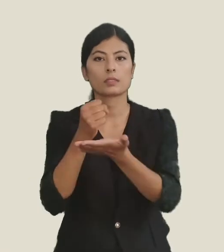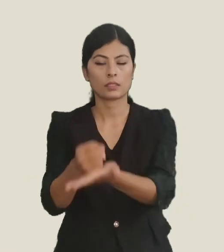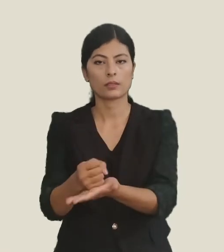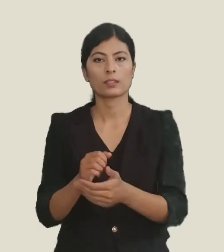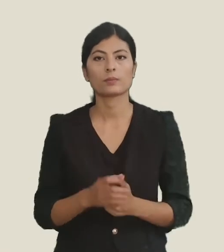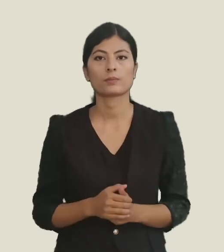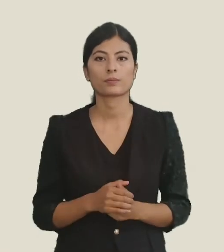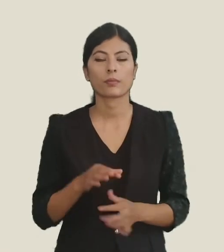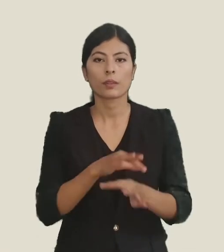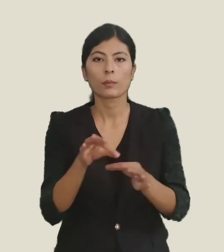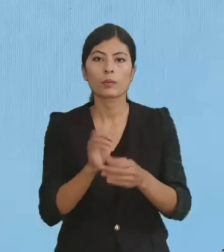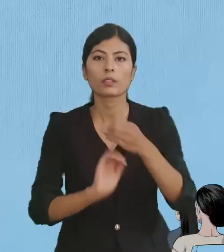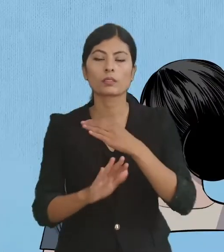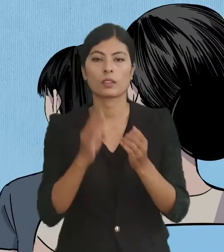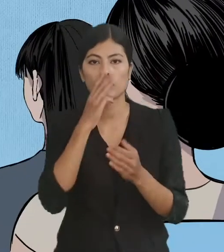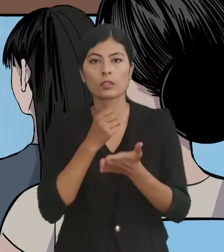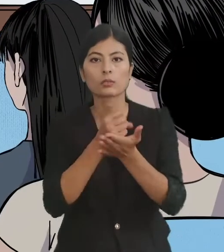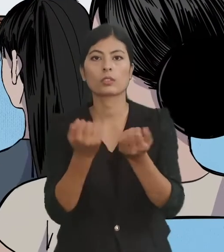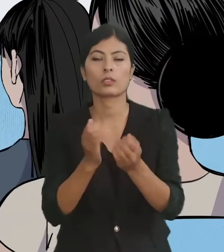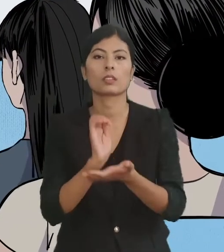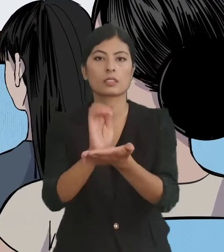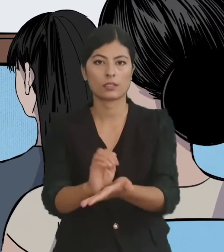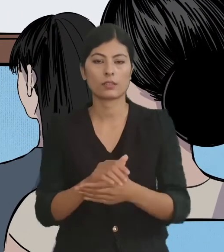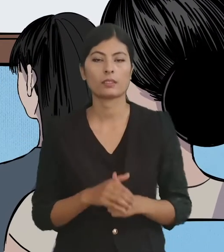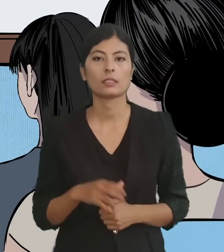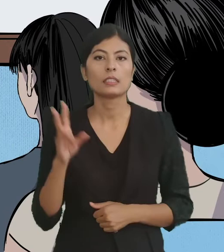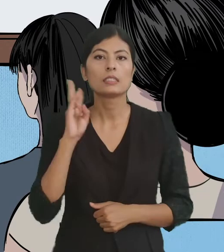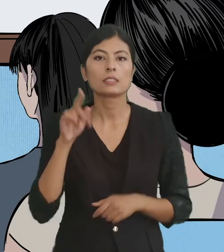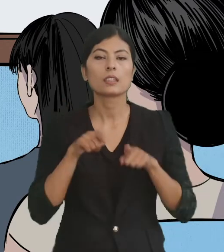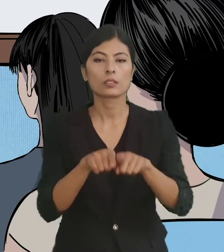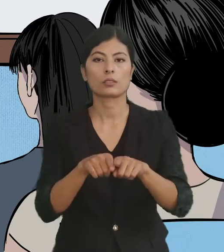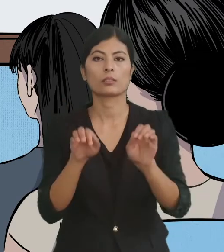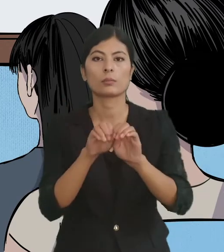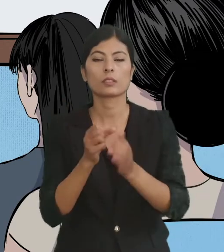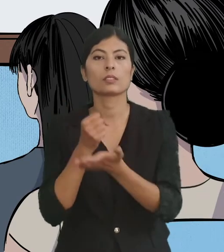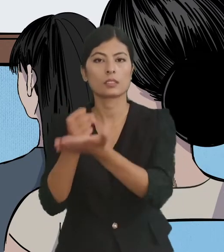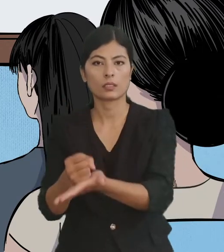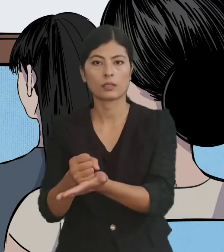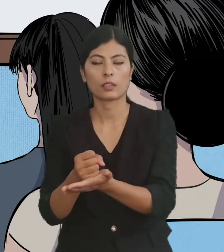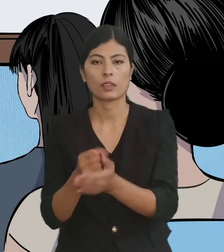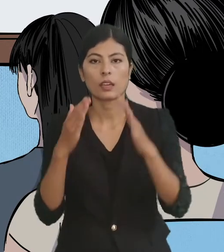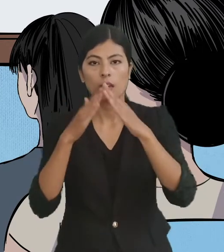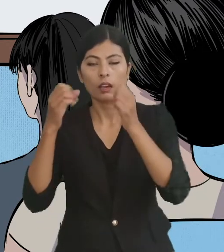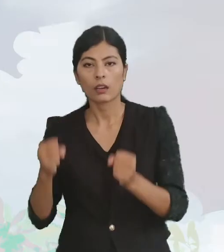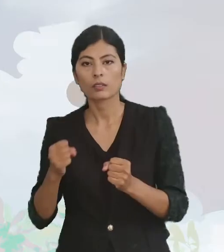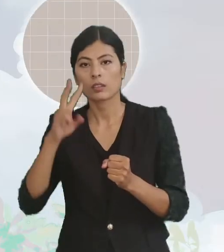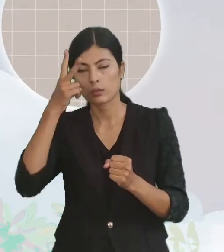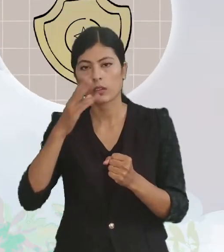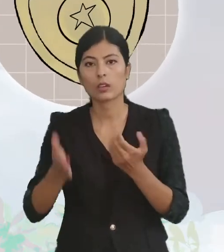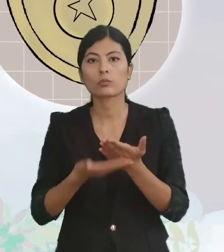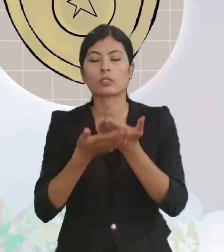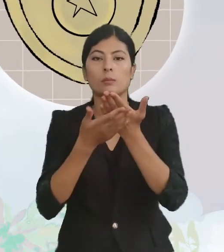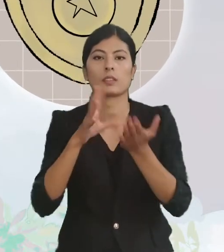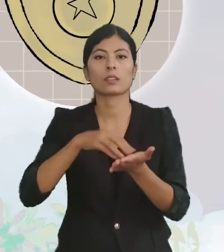व्यवसाय सञ्चालनमा सहयोग पुर्याउने सेवा, शिक्षा सम्बन्धी सेवा, आवास गृह वा पुनर्स्थापना केन्द्र सम्बन्धी सेवा,